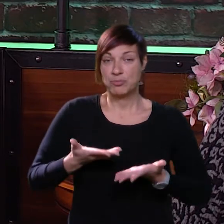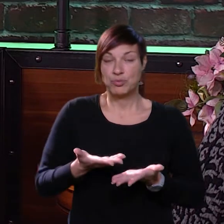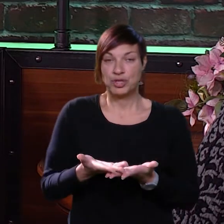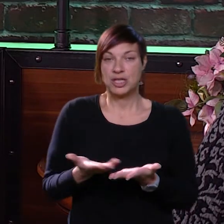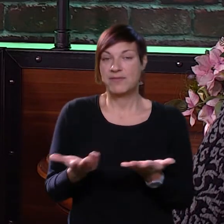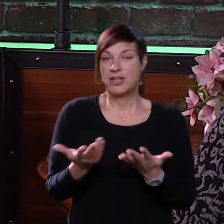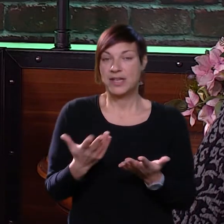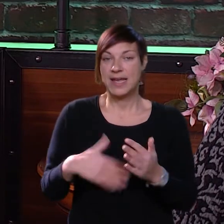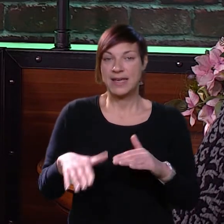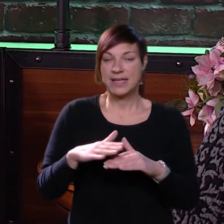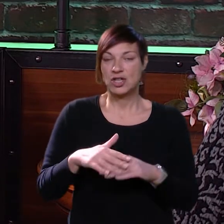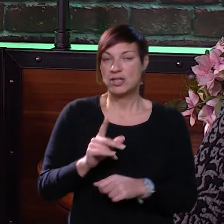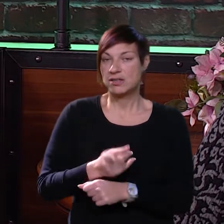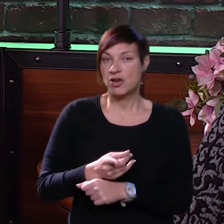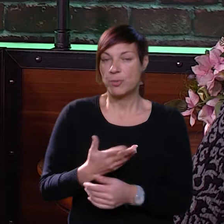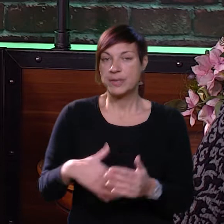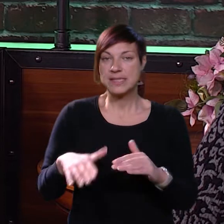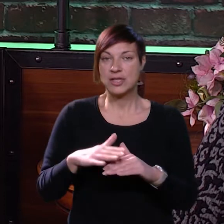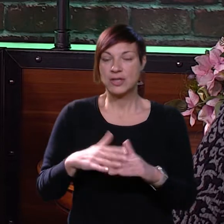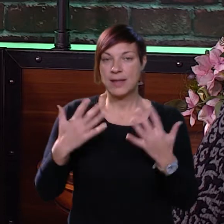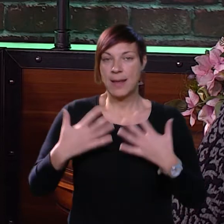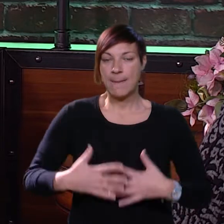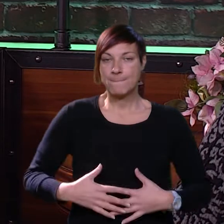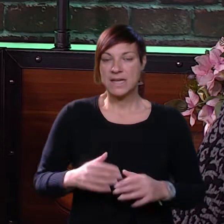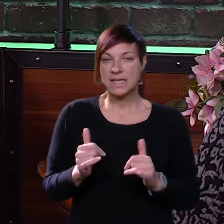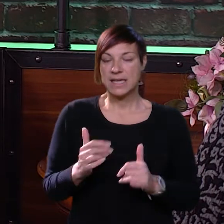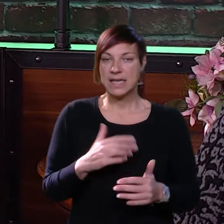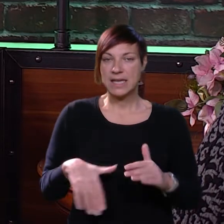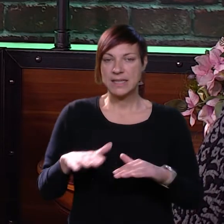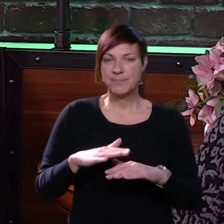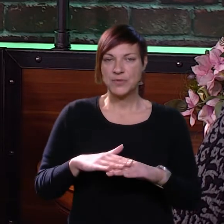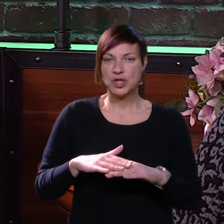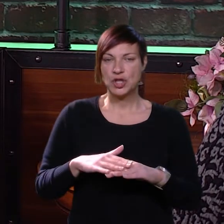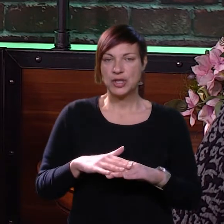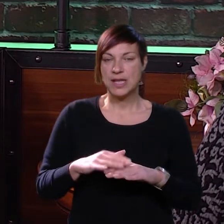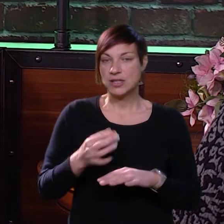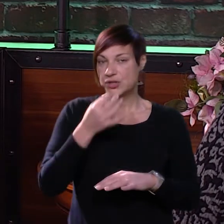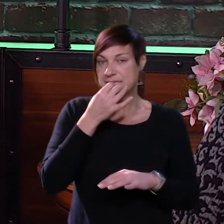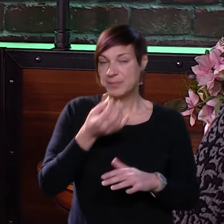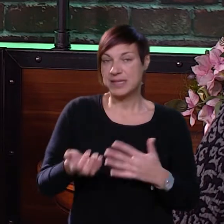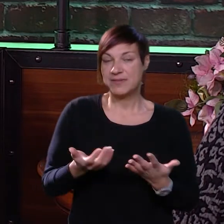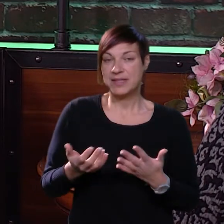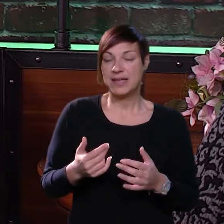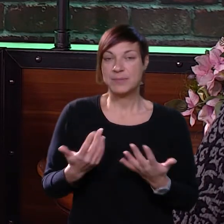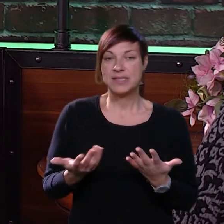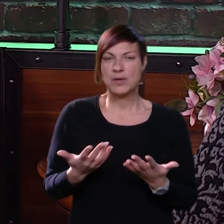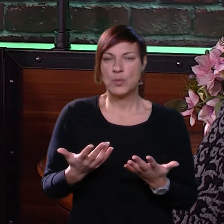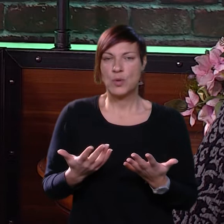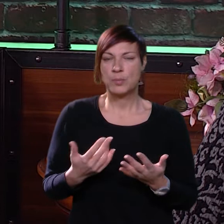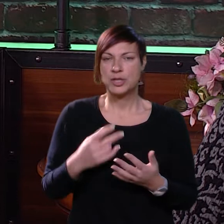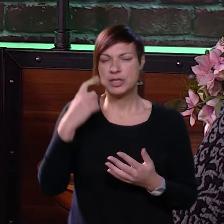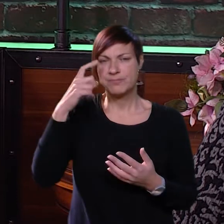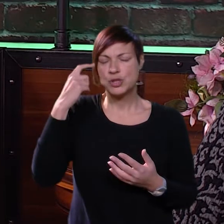nije upućivalo ni na neki dodatni oprez ili dodatne pretrage ili dodatno ispitivanja da bi se